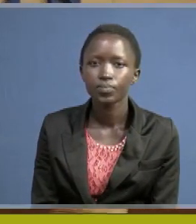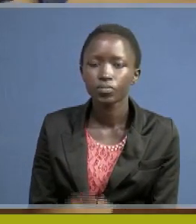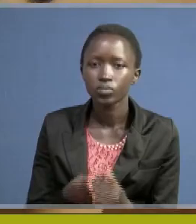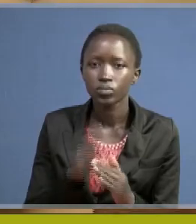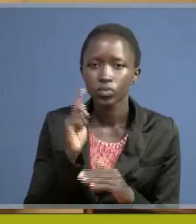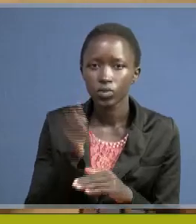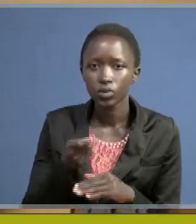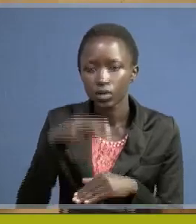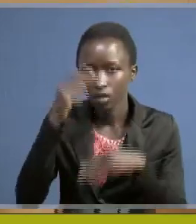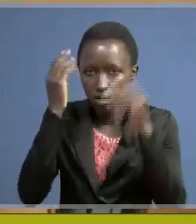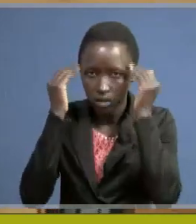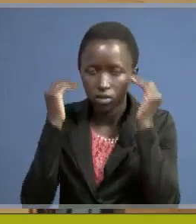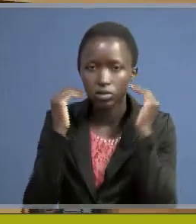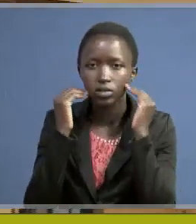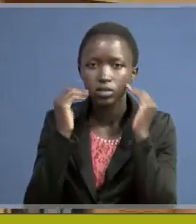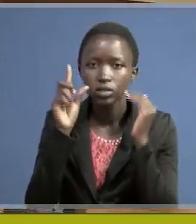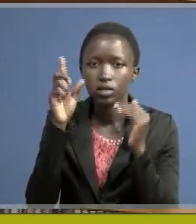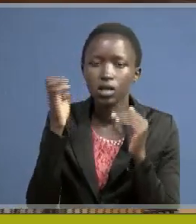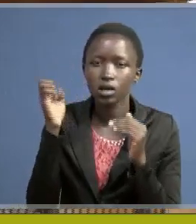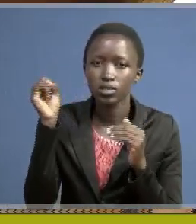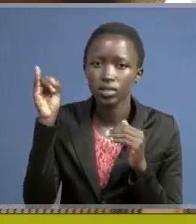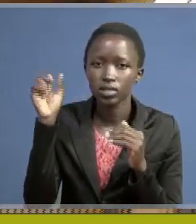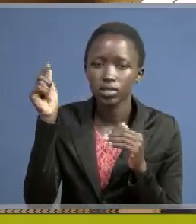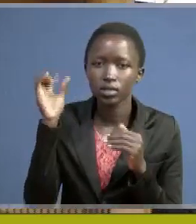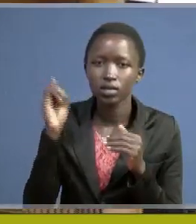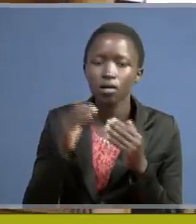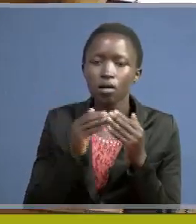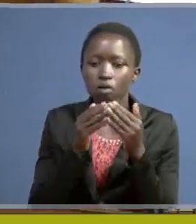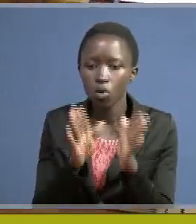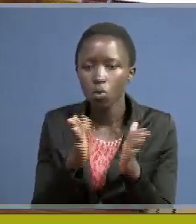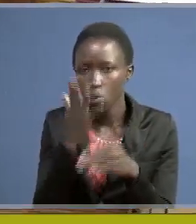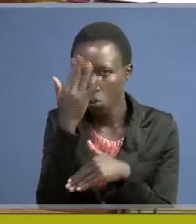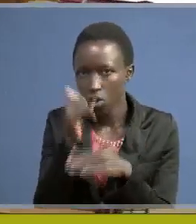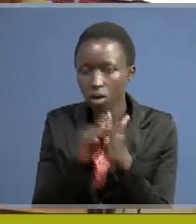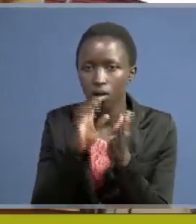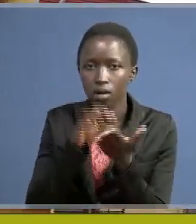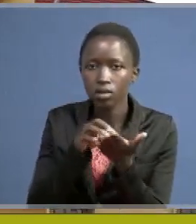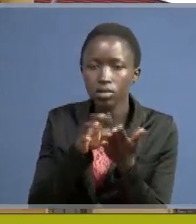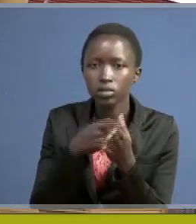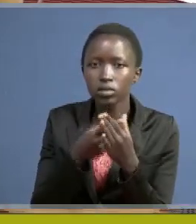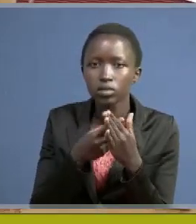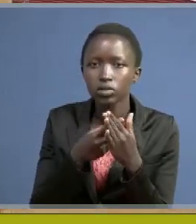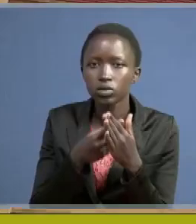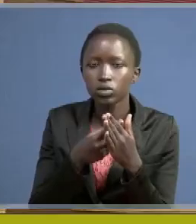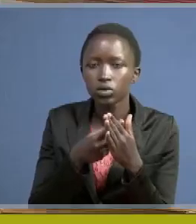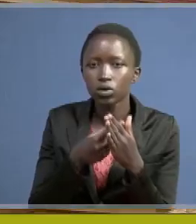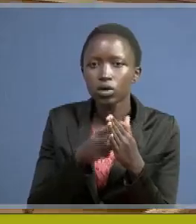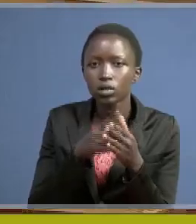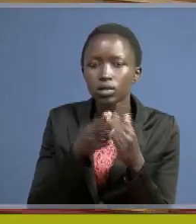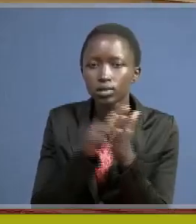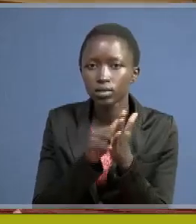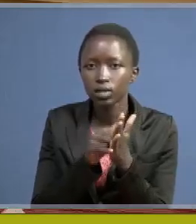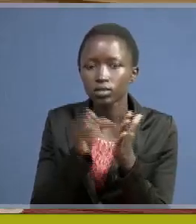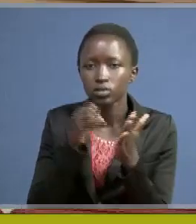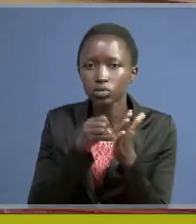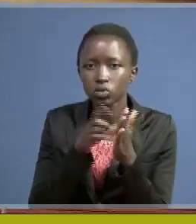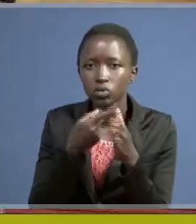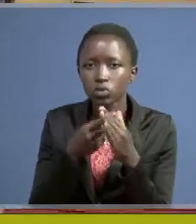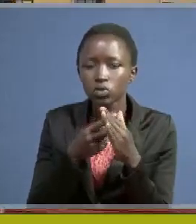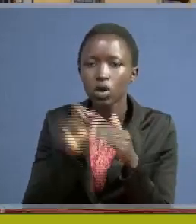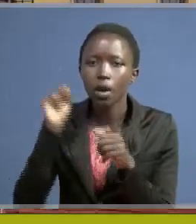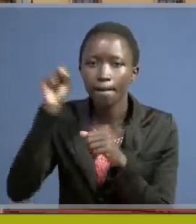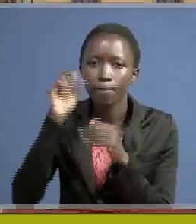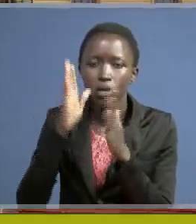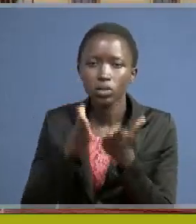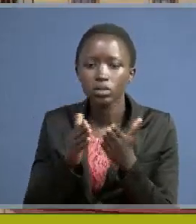Jaji wa mahakama kuu Jessie Lessit amepokea umaarufu kutokana na kesi za haiba ya juu zinazowahusu